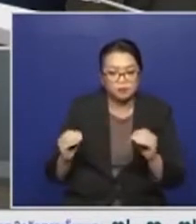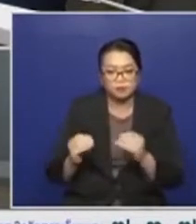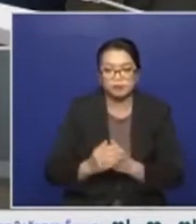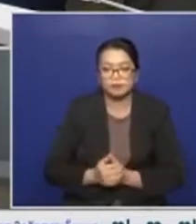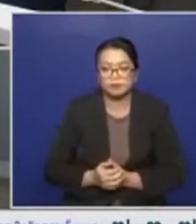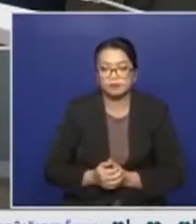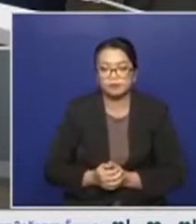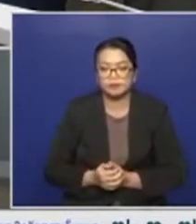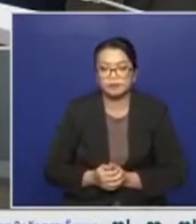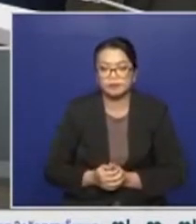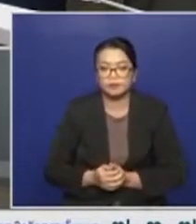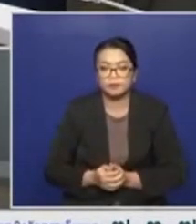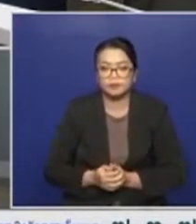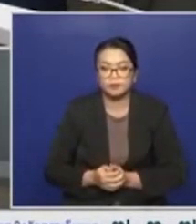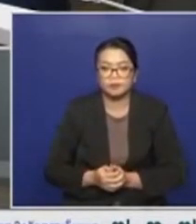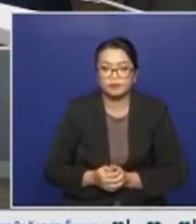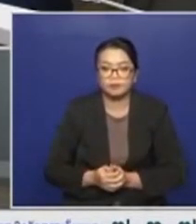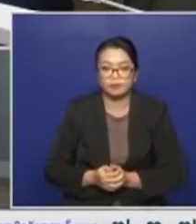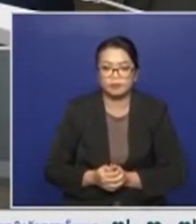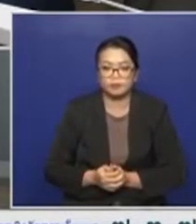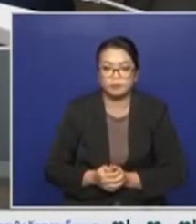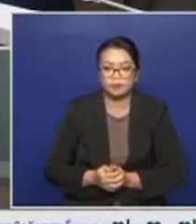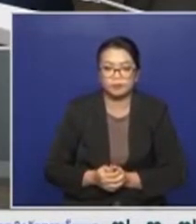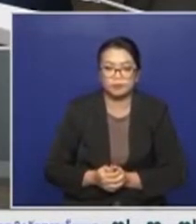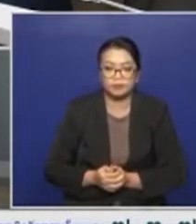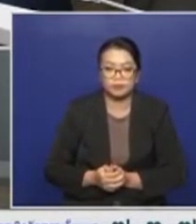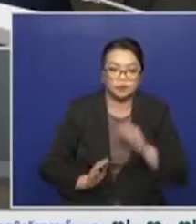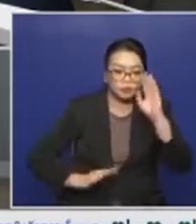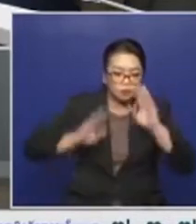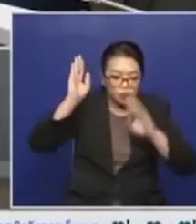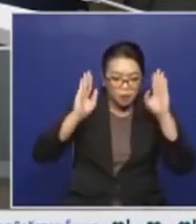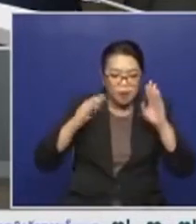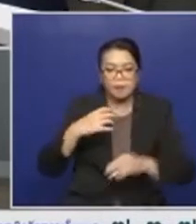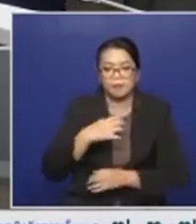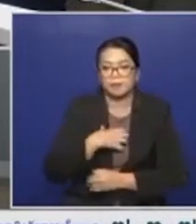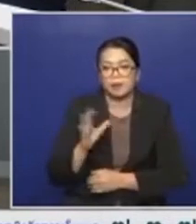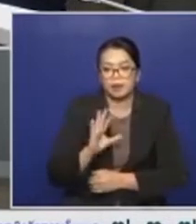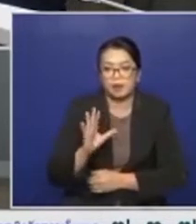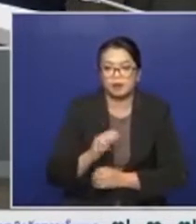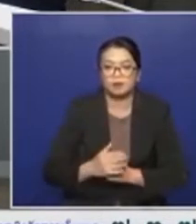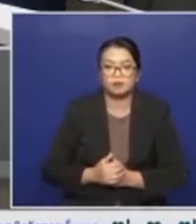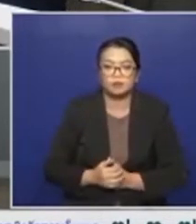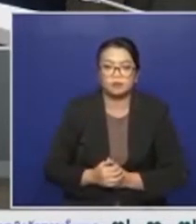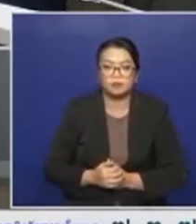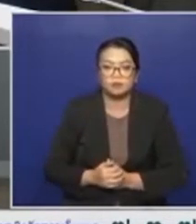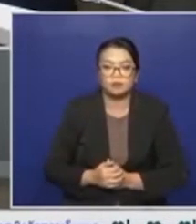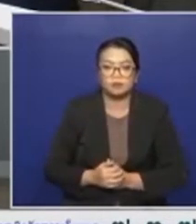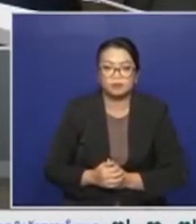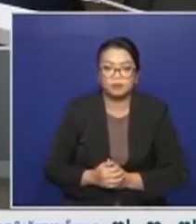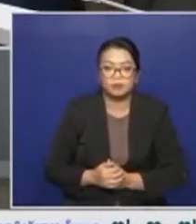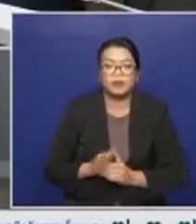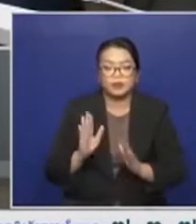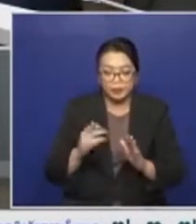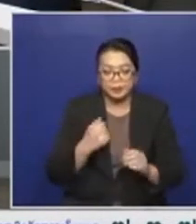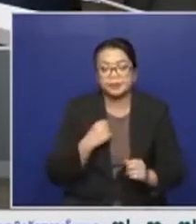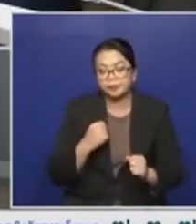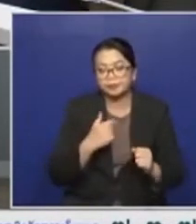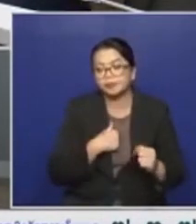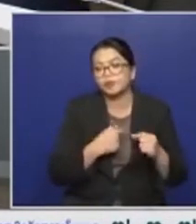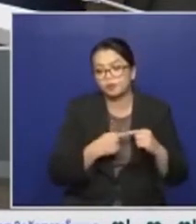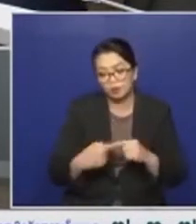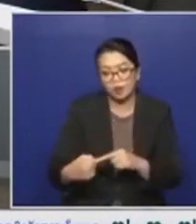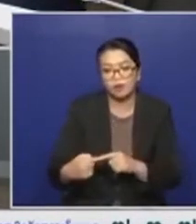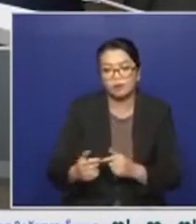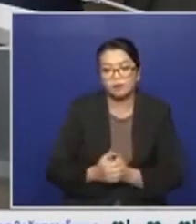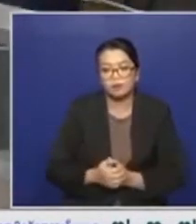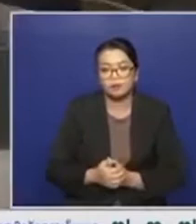เรื่องต่างๆนั้นเป็นไปด้วยรถร้อยไม่ต้องมีการประท้วงกันนะครับกับเอาคุณท่านประธานกับครับผมก็จะเดินต่อให้รักษา